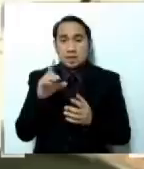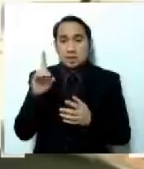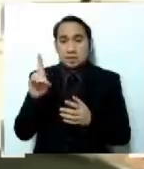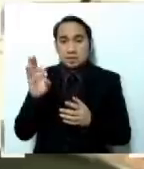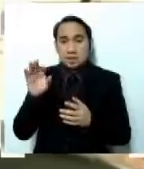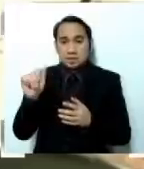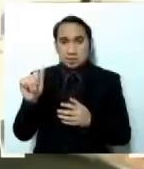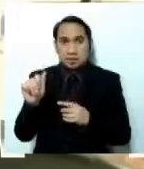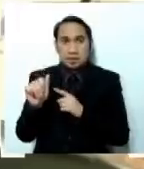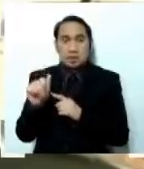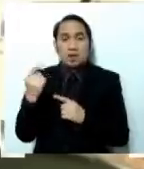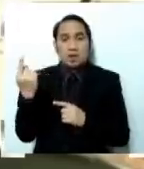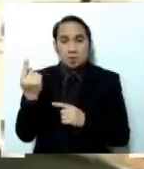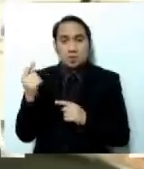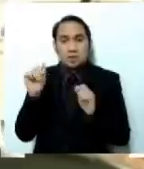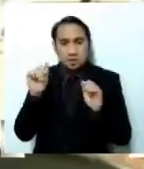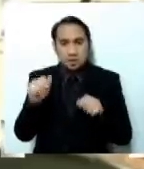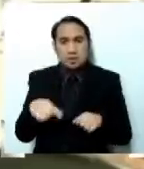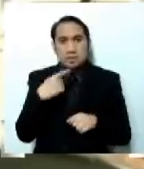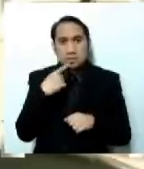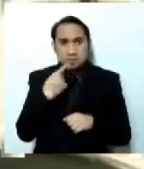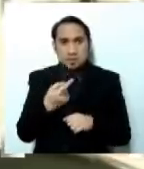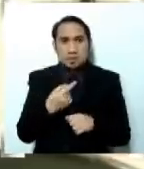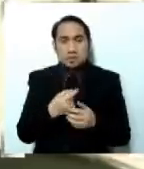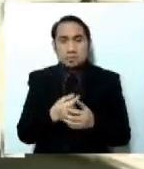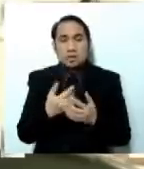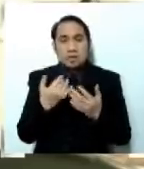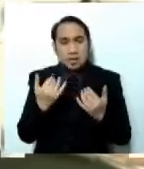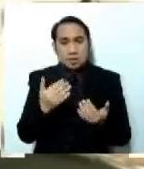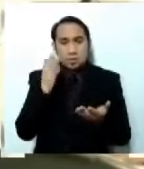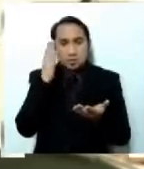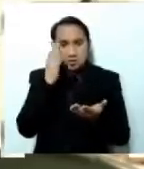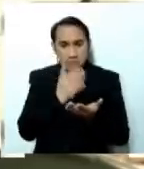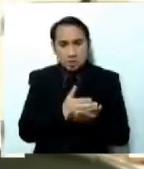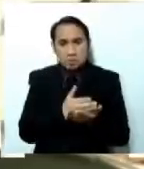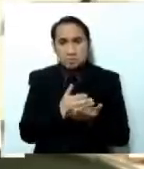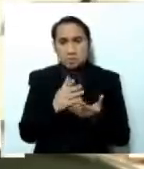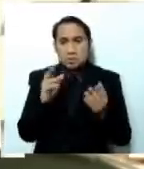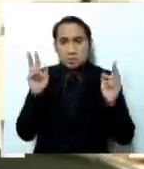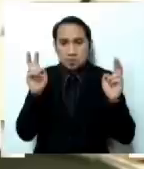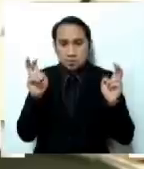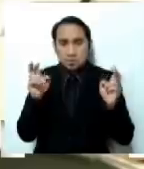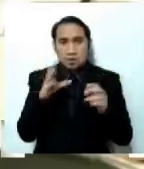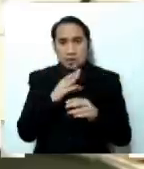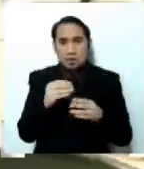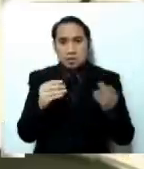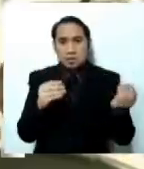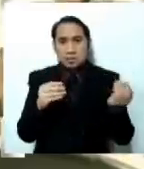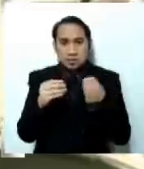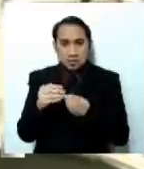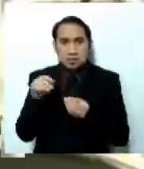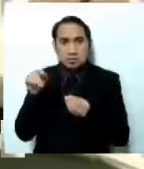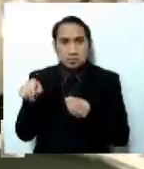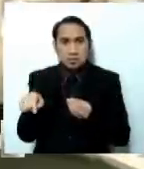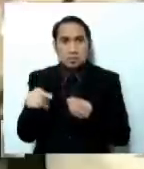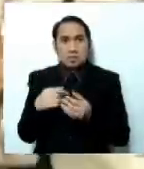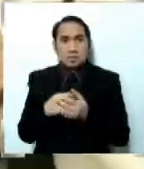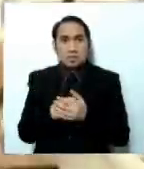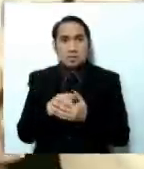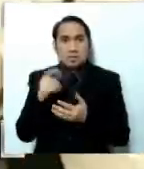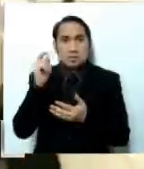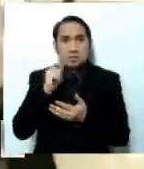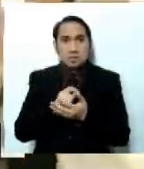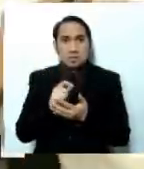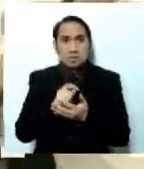nag-iisang otoridad dito. Sabi pa niya, tigilan na ang paksang ito at ipaubaya na lang sa kanya bilang kalihim ng DFA.